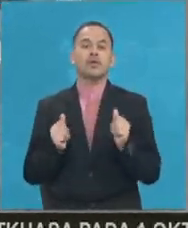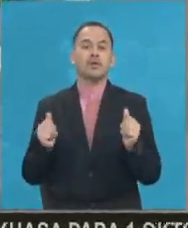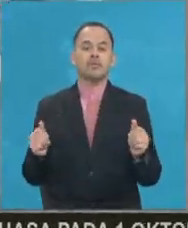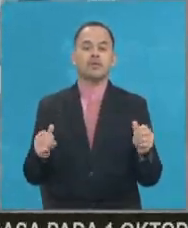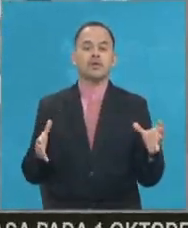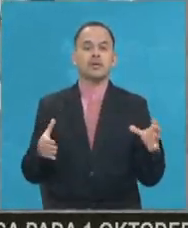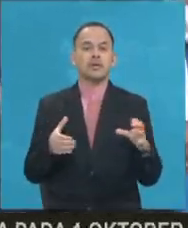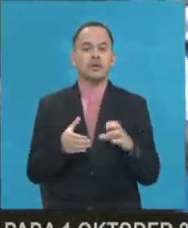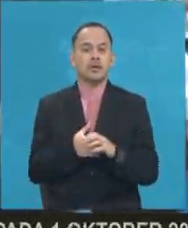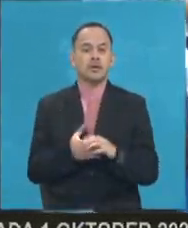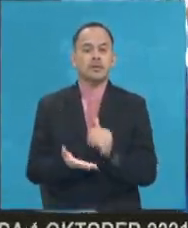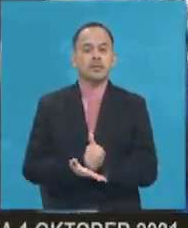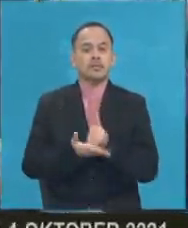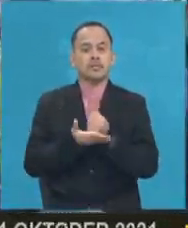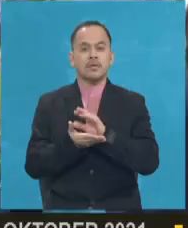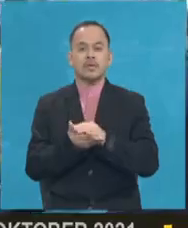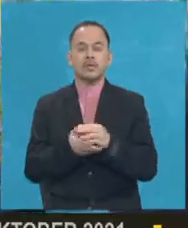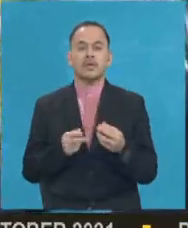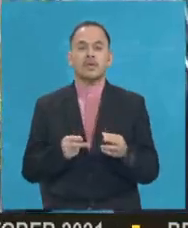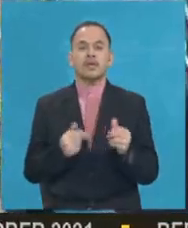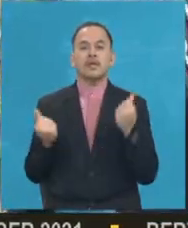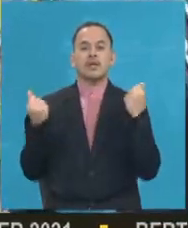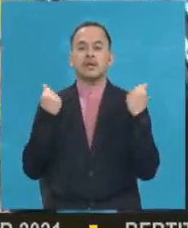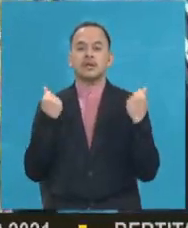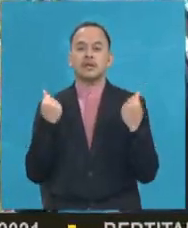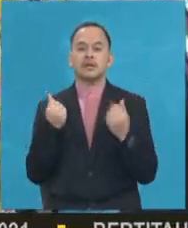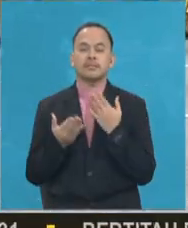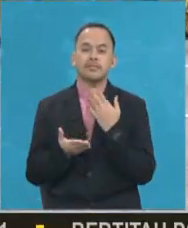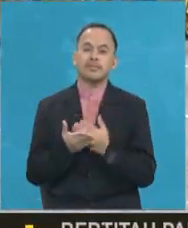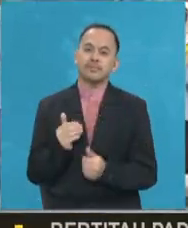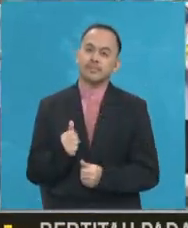bergandeng tahu memastikan acara berjalan lancar